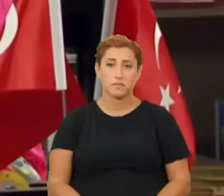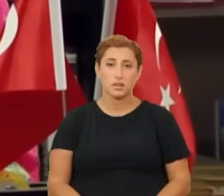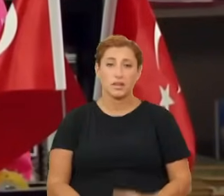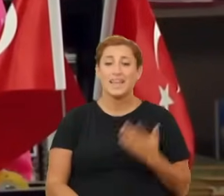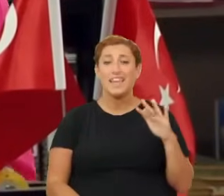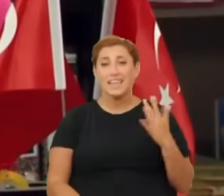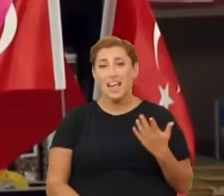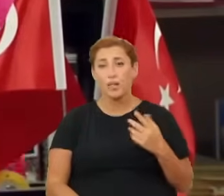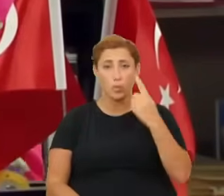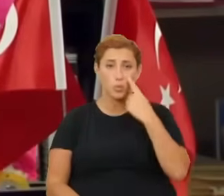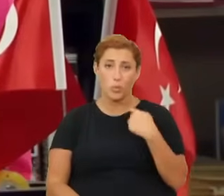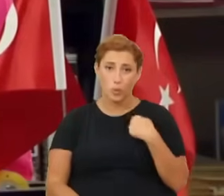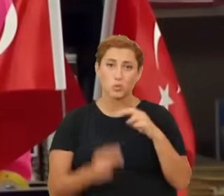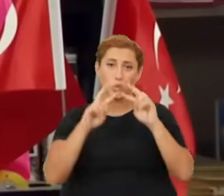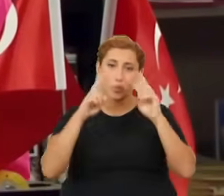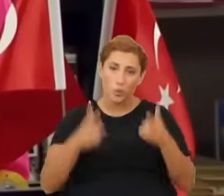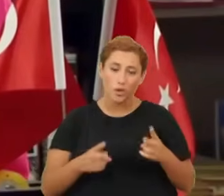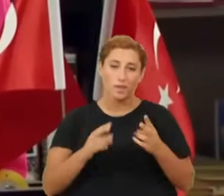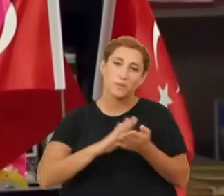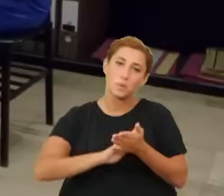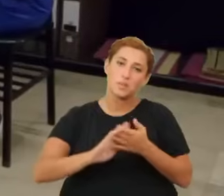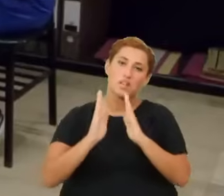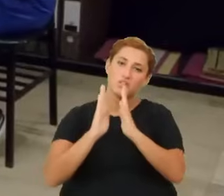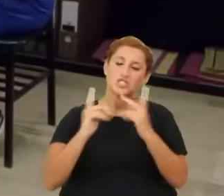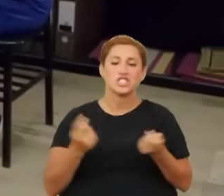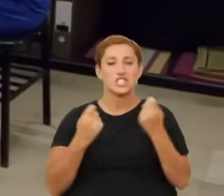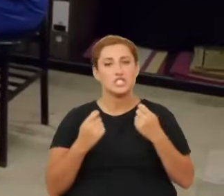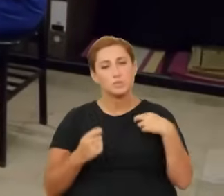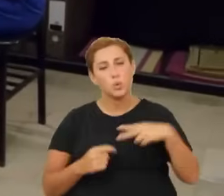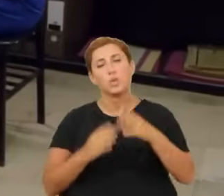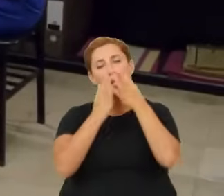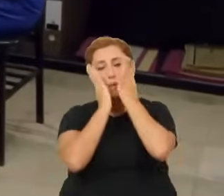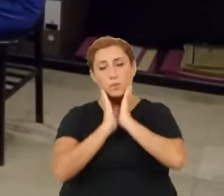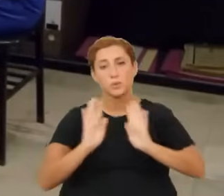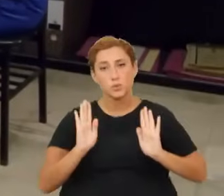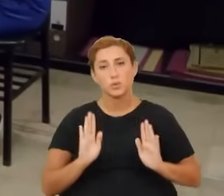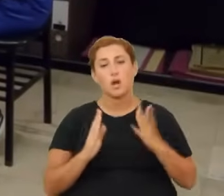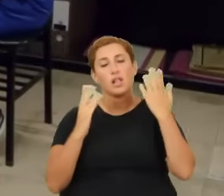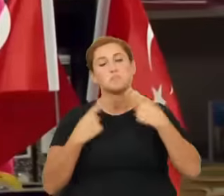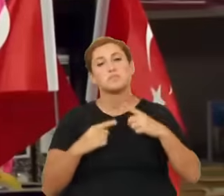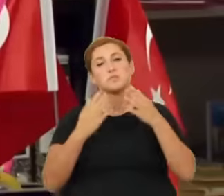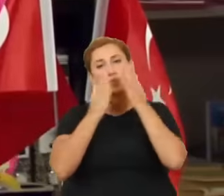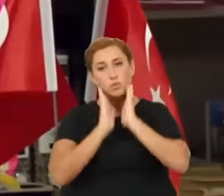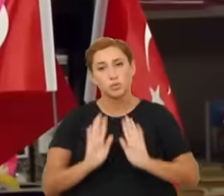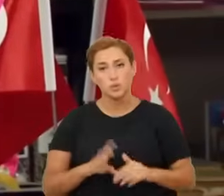Yani görüyorsun dükkanı da oturttum. İşim gücüm yolunda çok şükür. Allah'ıma bin